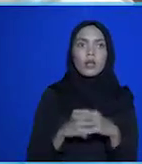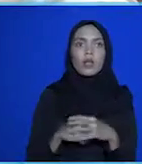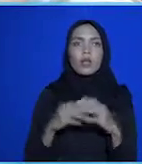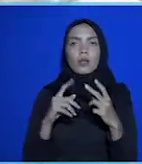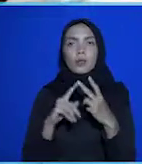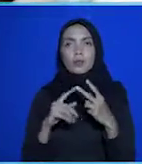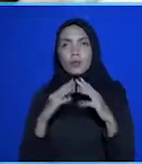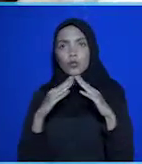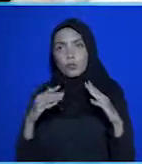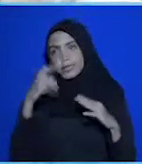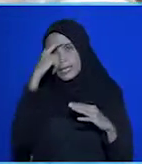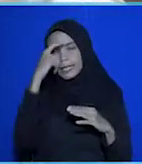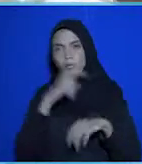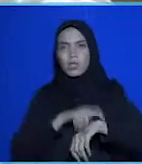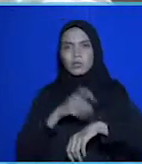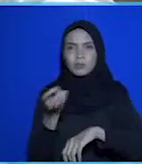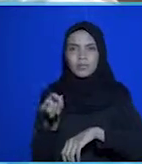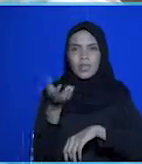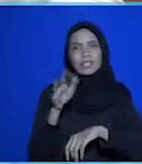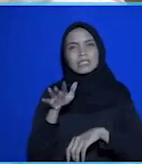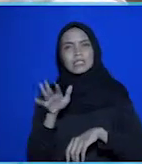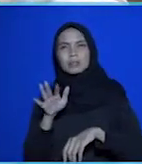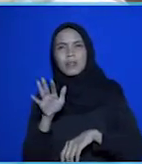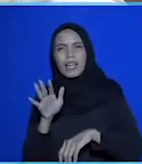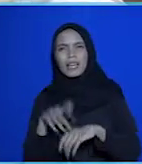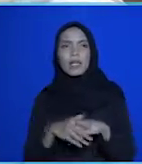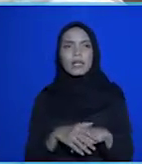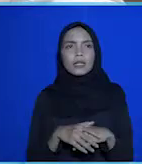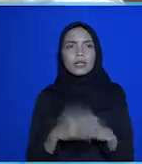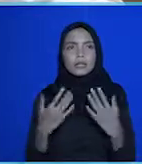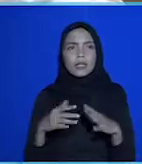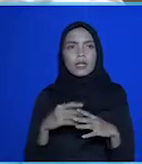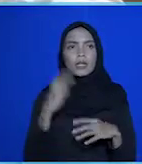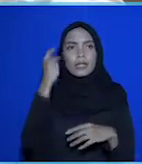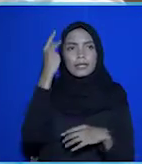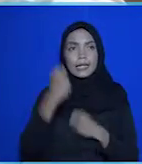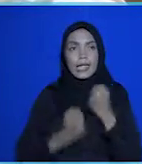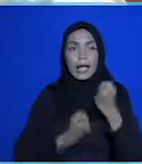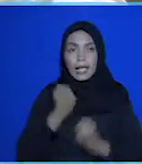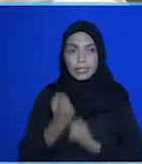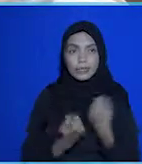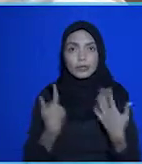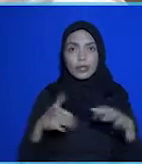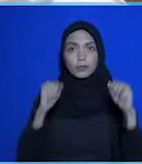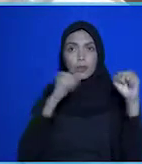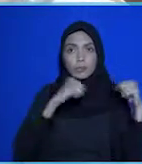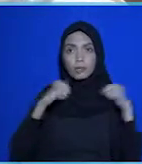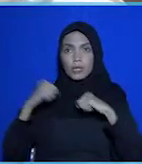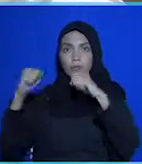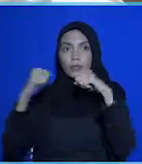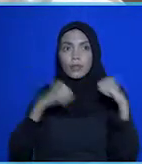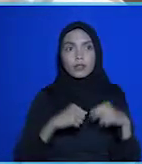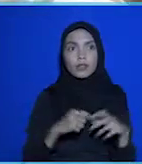ya, rumah sakit sementara. Dan kemudian kalau rencana aksi sudah kita sepakati